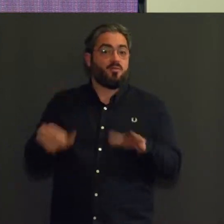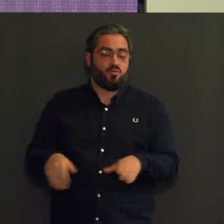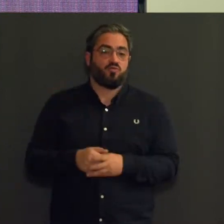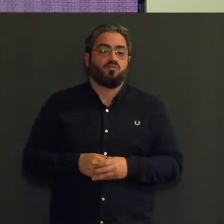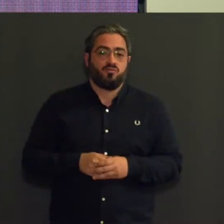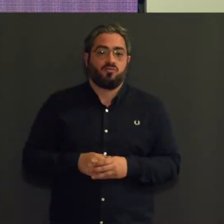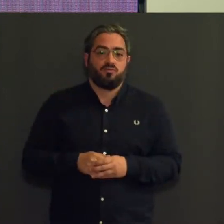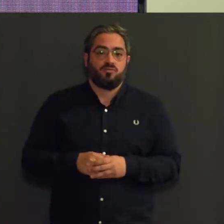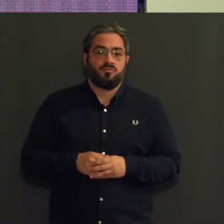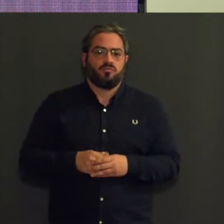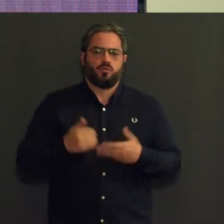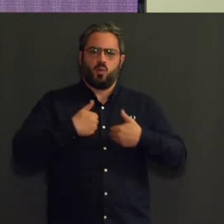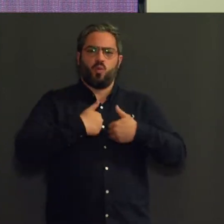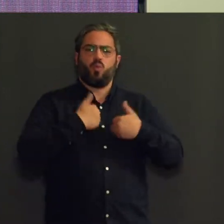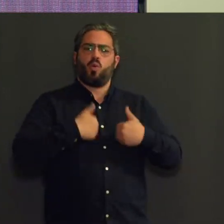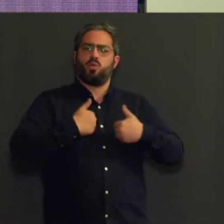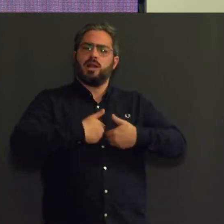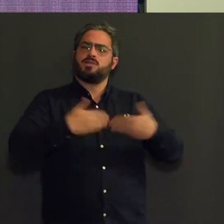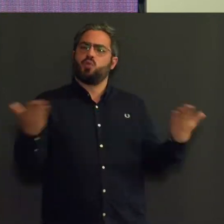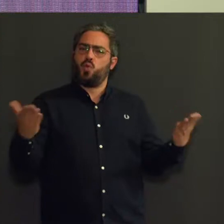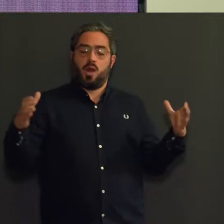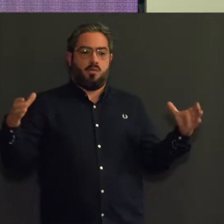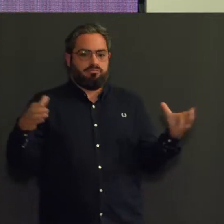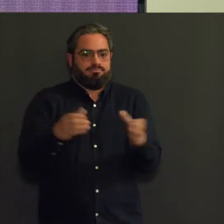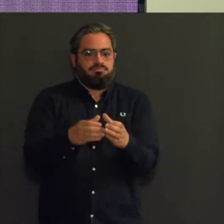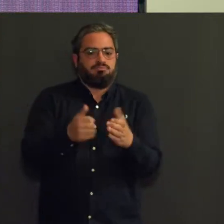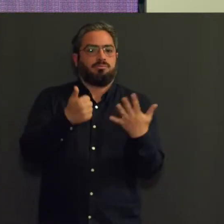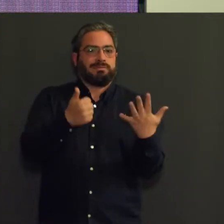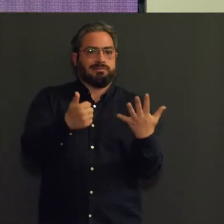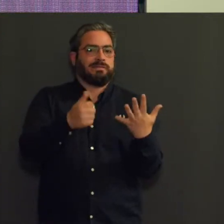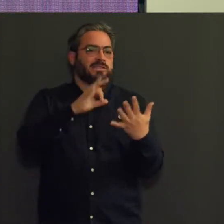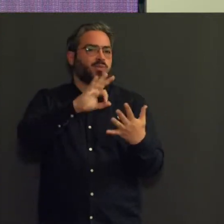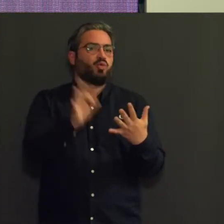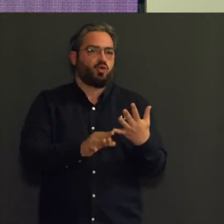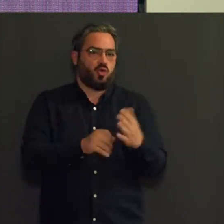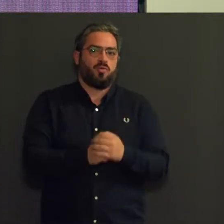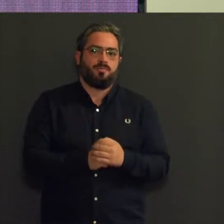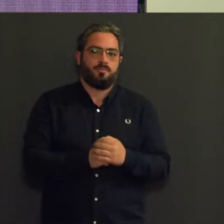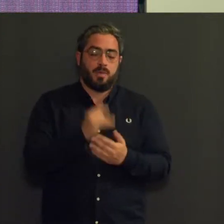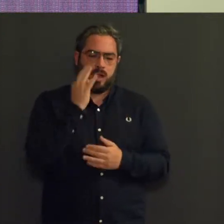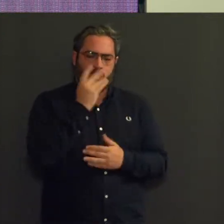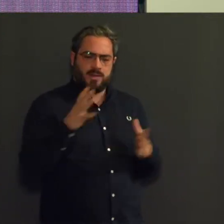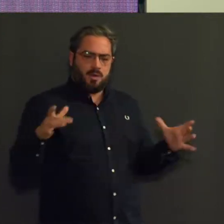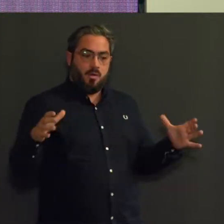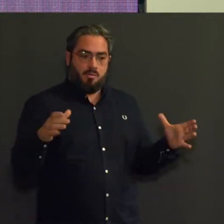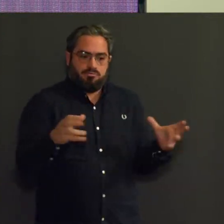est de 6% dans la population générale et de 8% chez les adolescents.